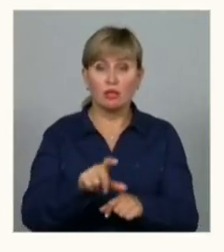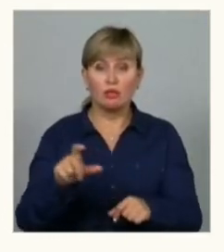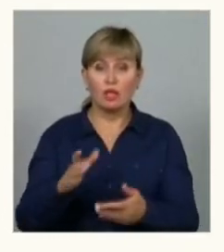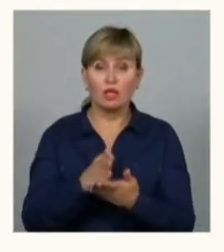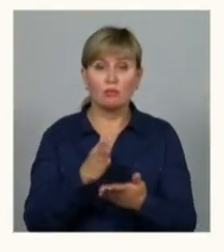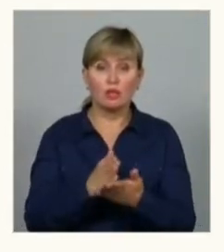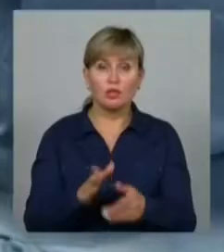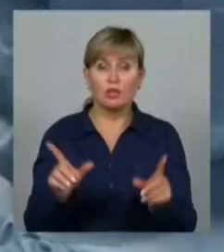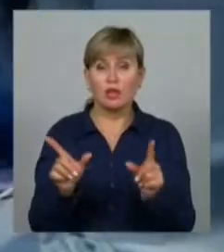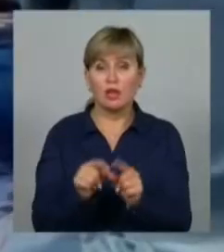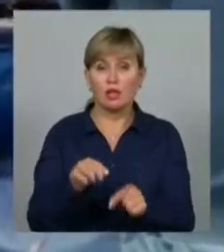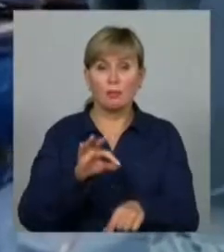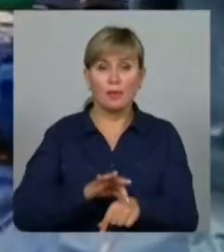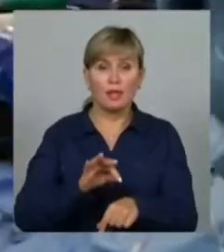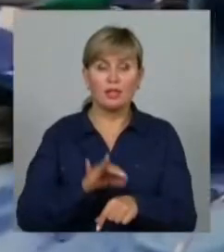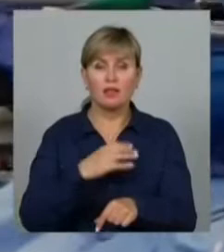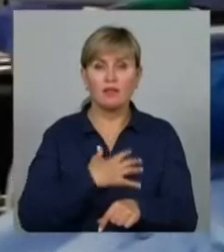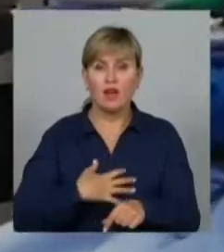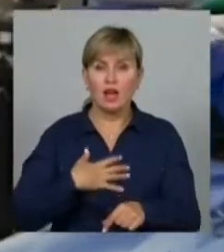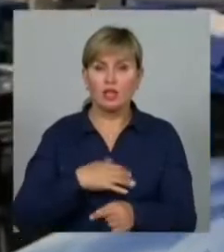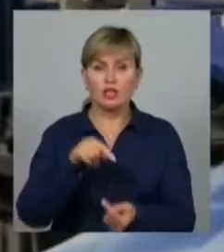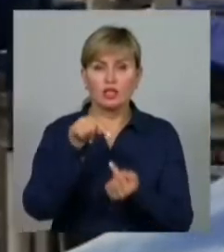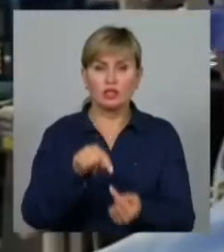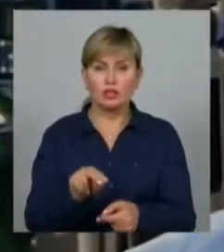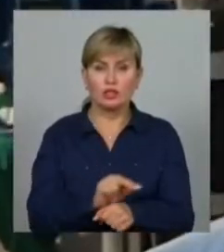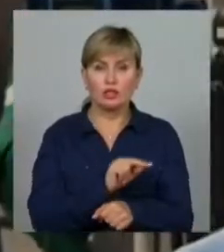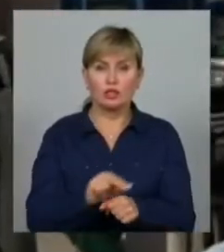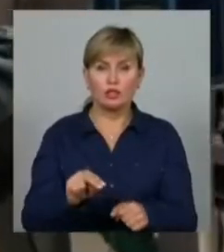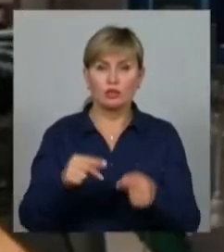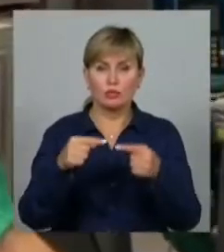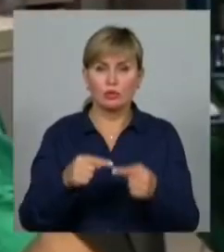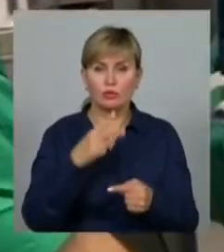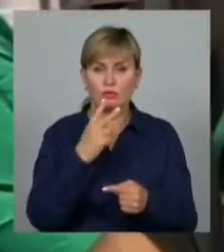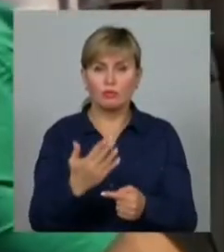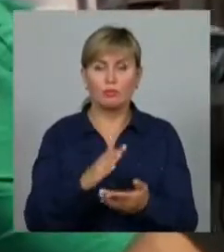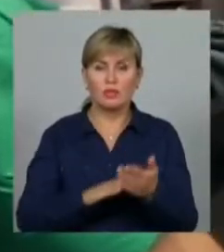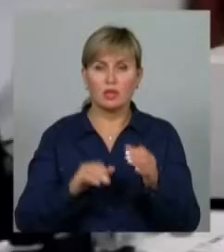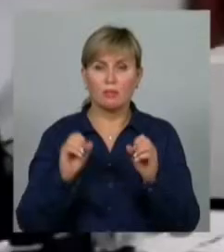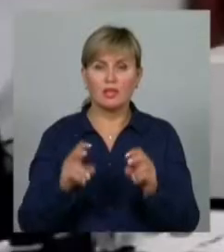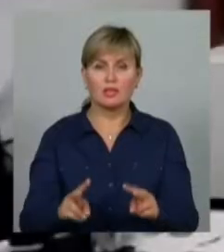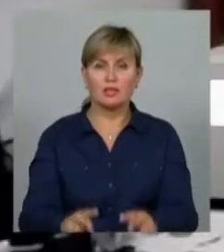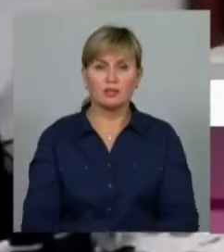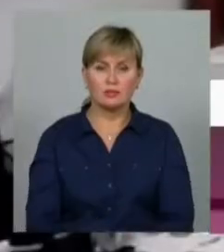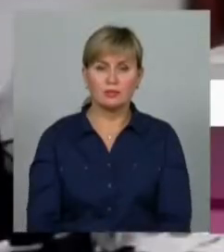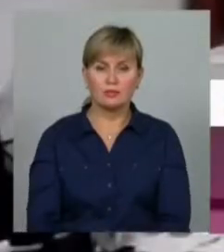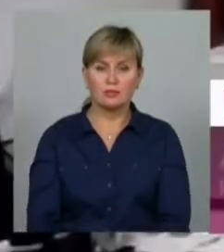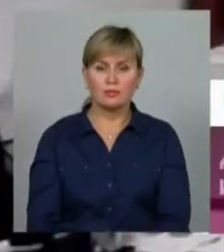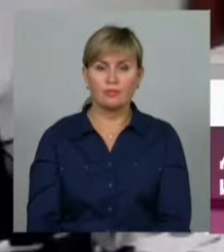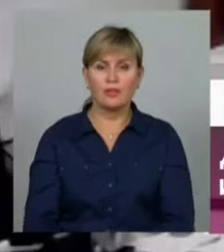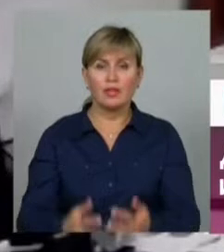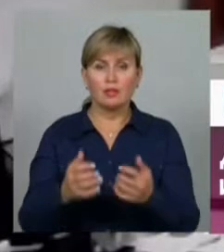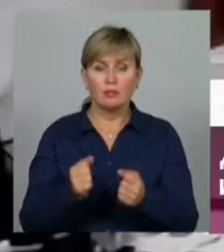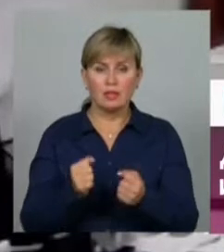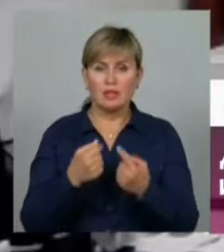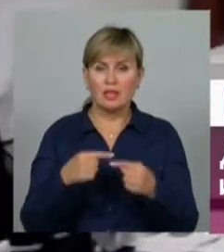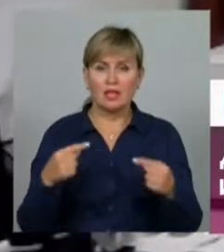имеющих сопутствующие заболевания, и важности назначать лечение, удостоверившись в его безопасности. Принимающие